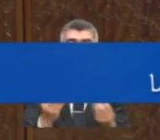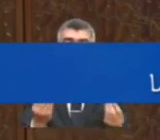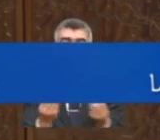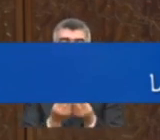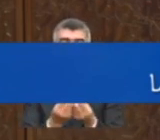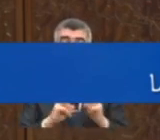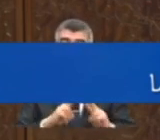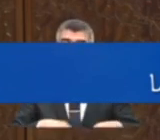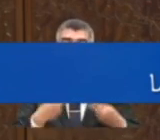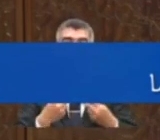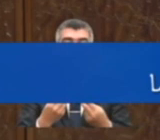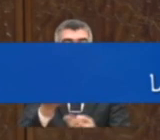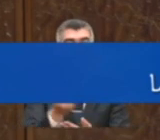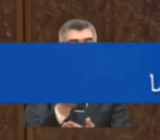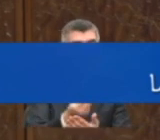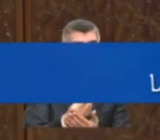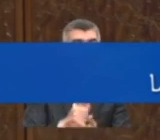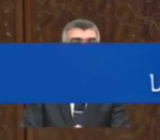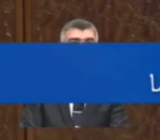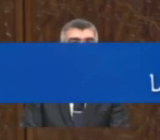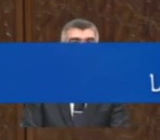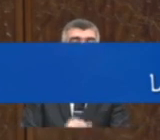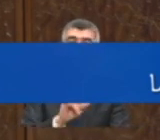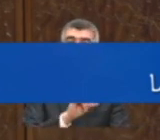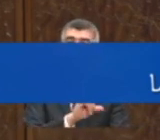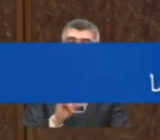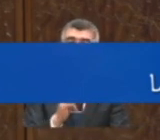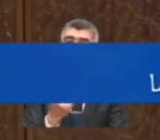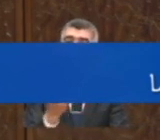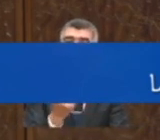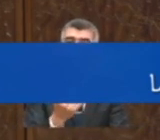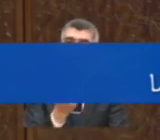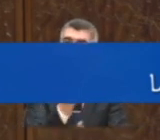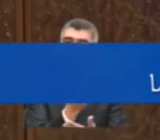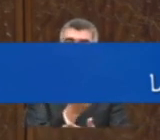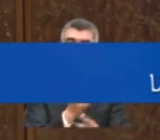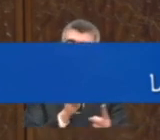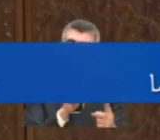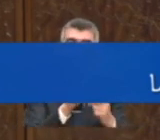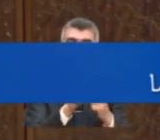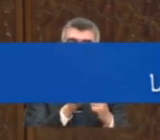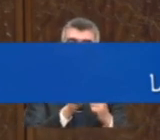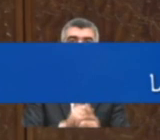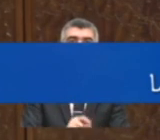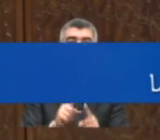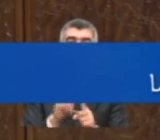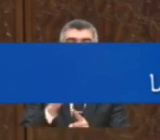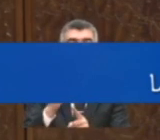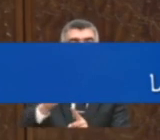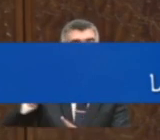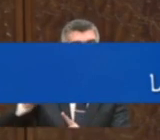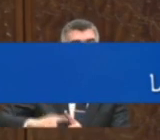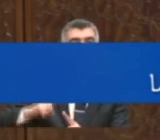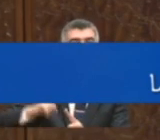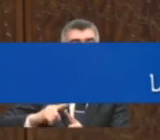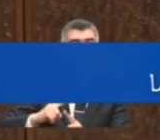ديال الاطفال ديالنا وما كاينش مهم من غير الاطفال ديالنا. فغيكون واحد التتبع شبه يومي من